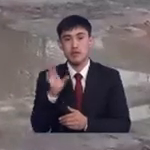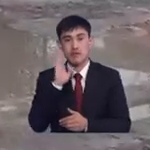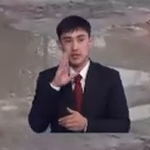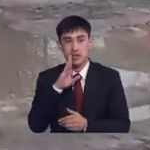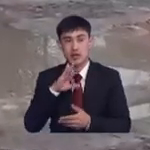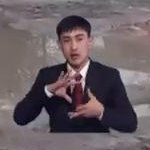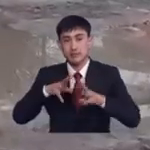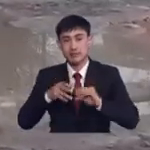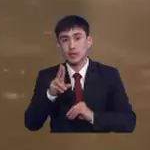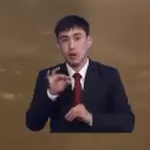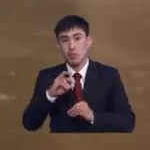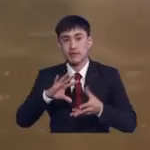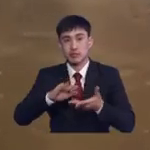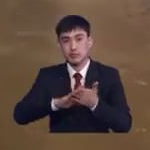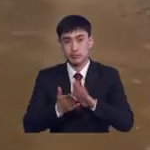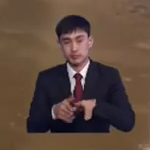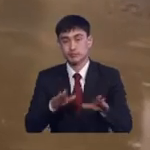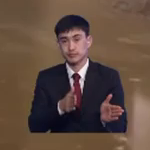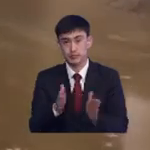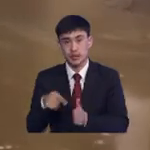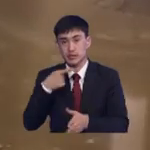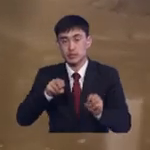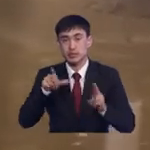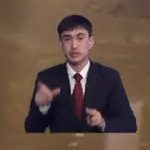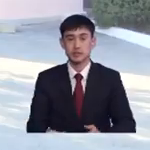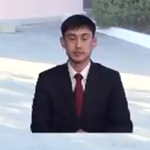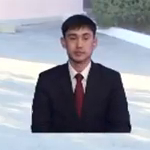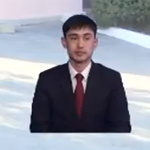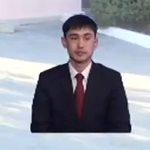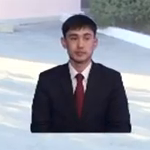И в целом ситуация взята под контроль, отмечают специалисты.